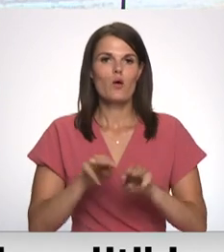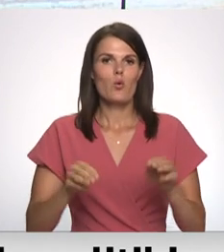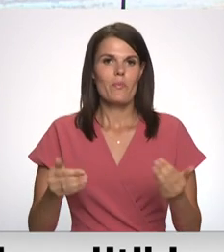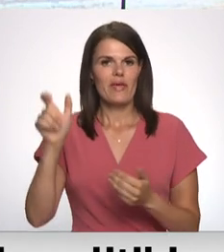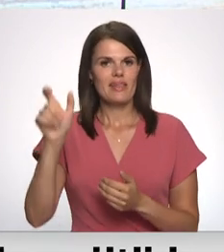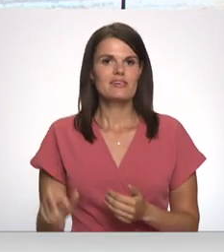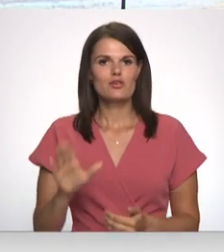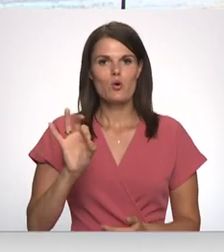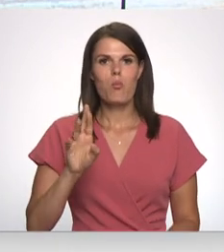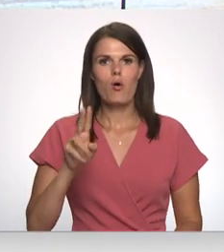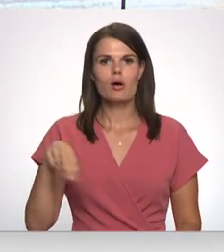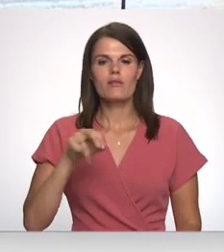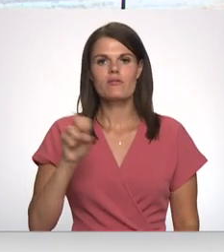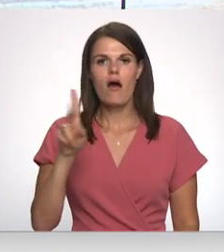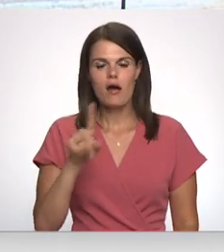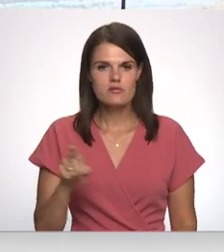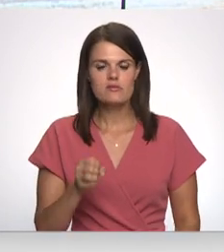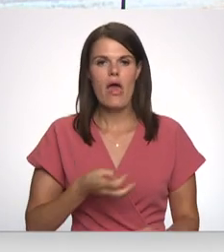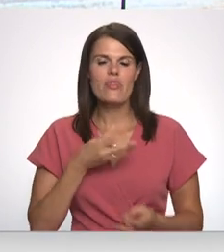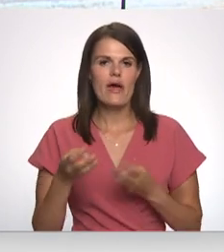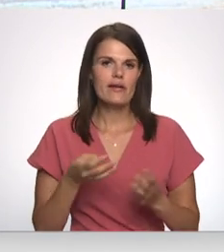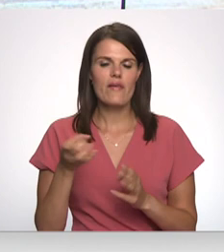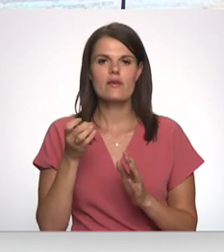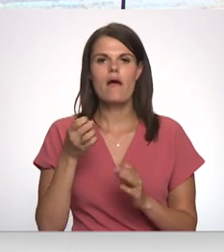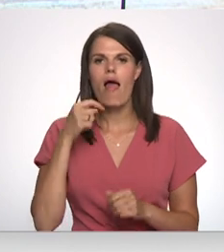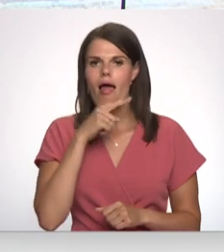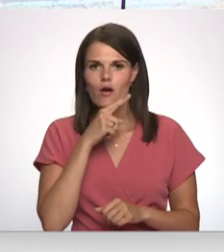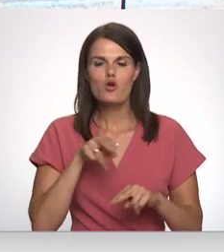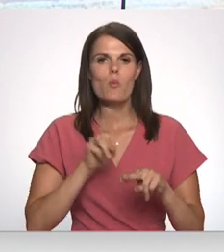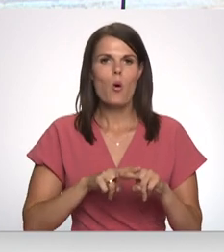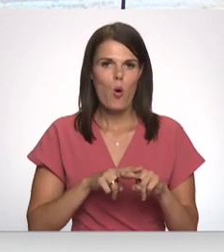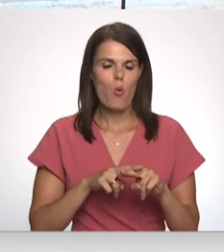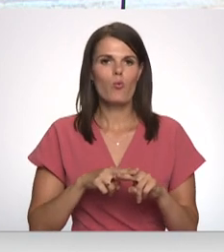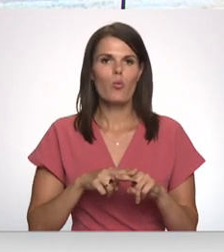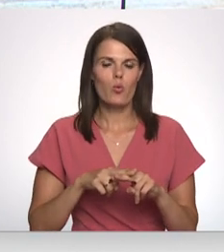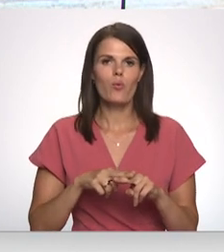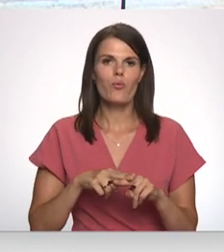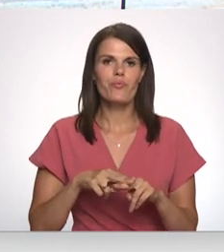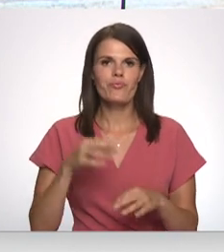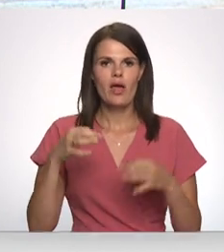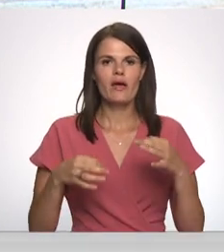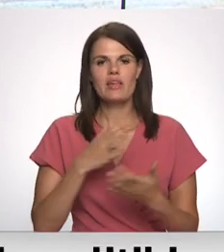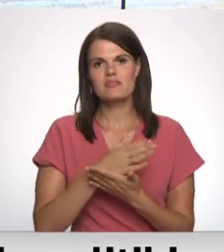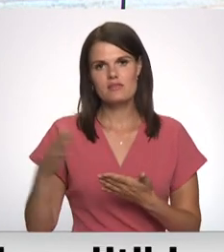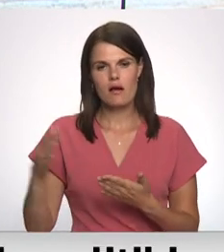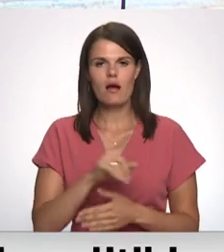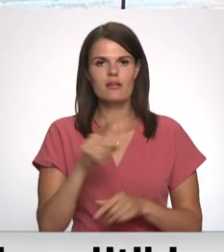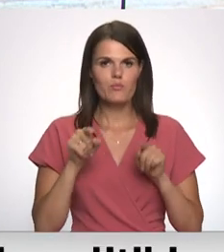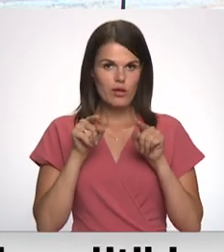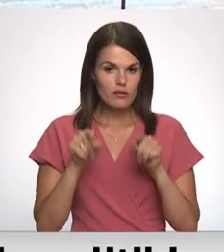Enerģētika, ekonomika un tiesiskā kārtība ir tas, kas, ja